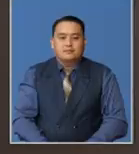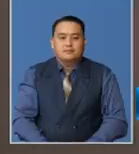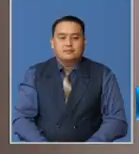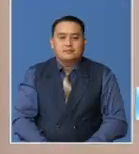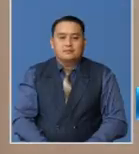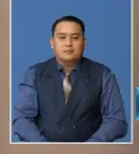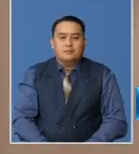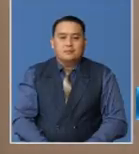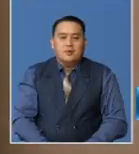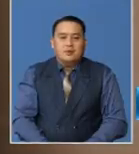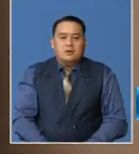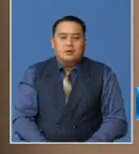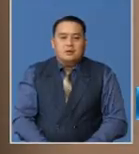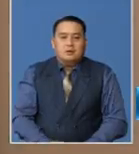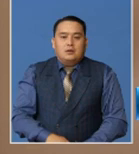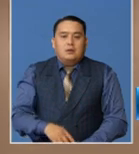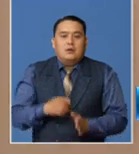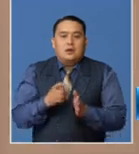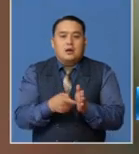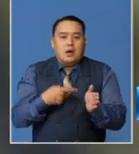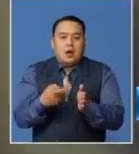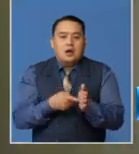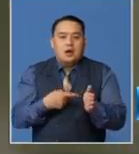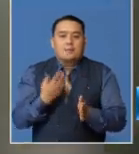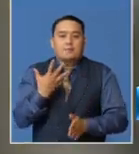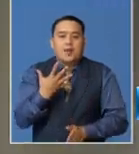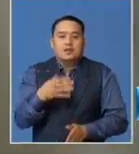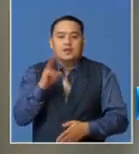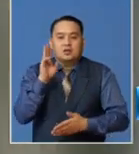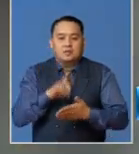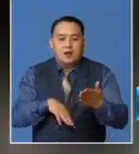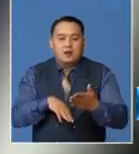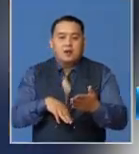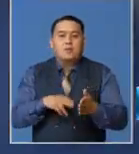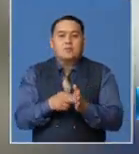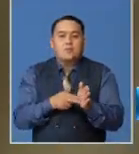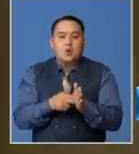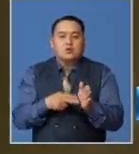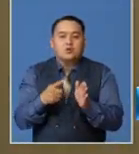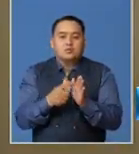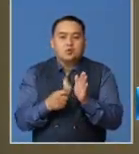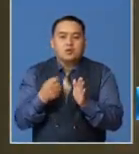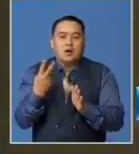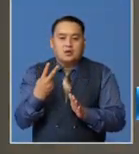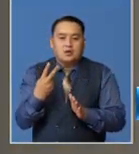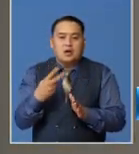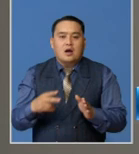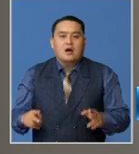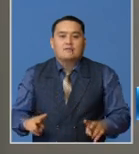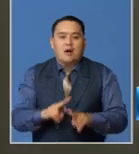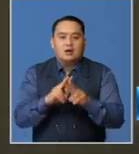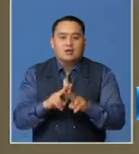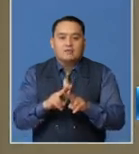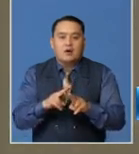разграбивших купит ольга пассажиров оштрафовали на 5 мрп пассажиры поезда номер 701 алматы астана вели себя